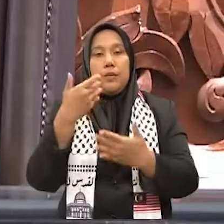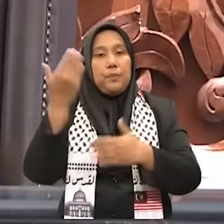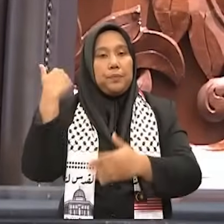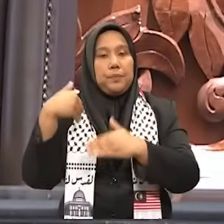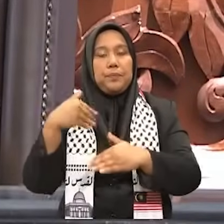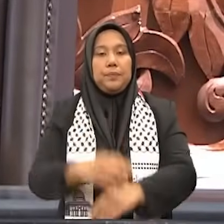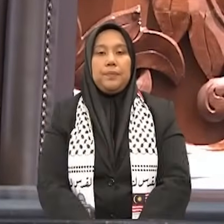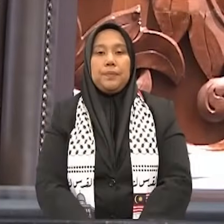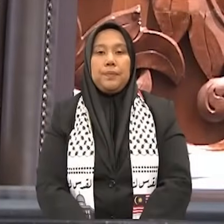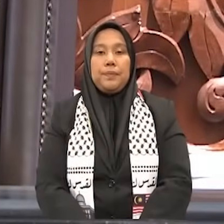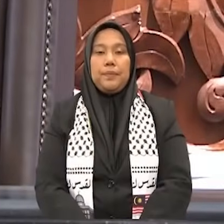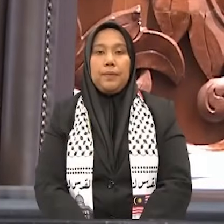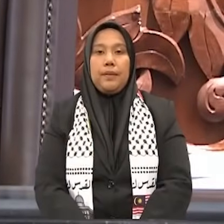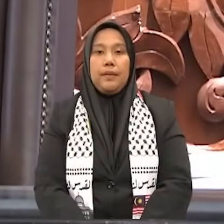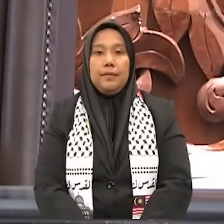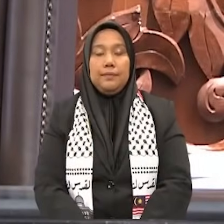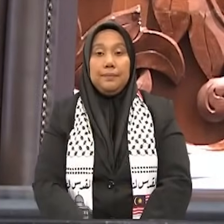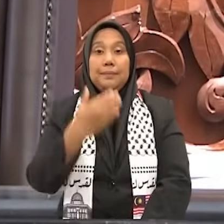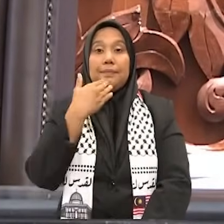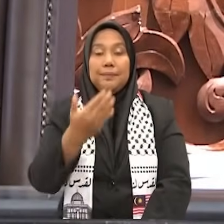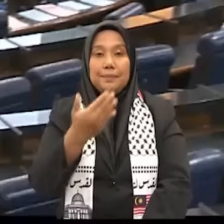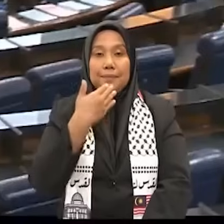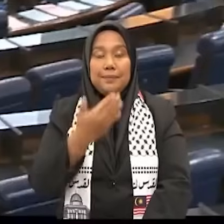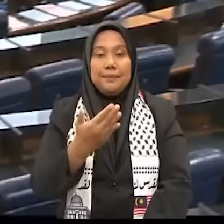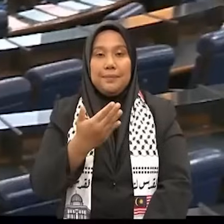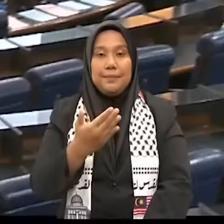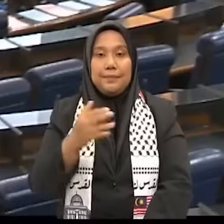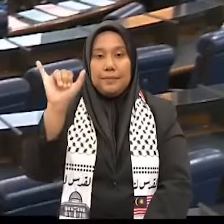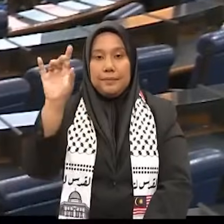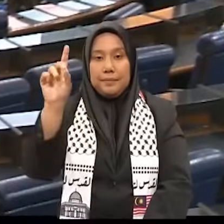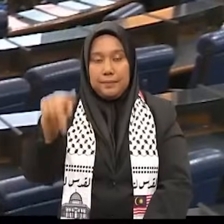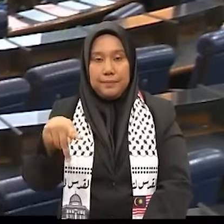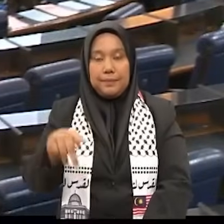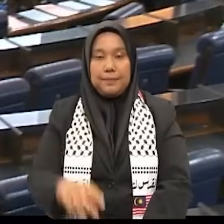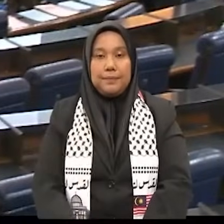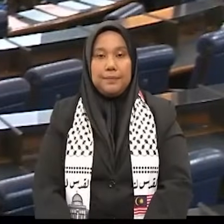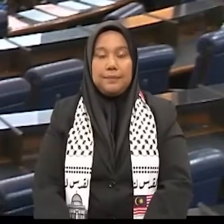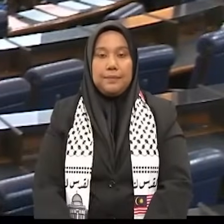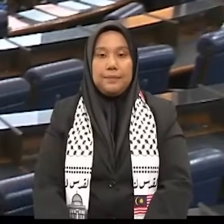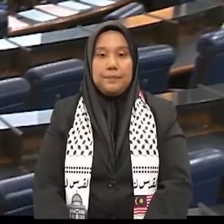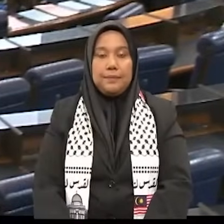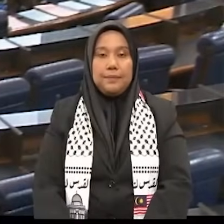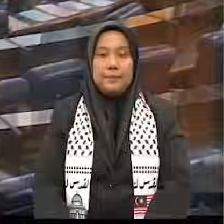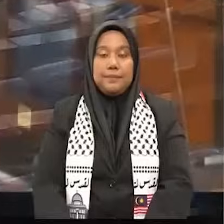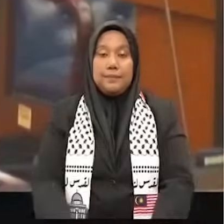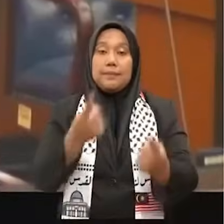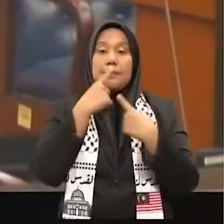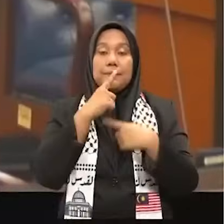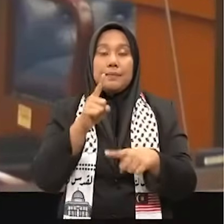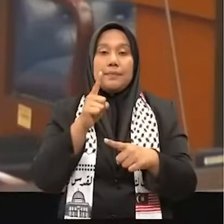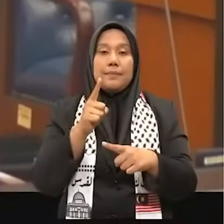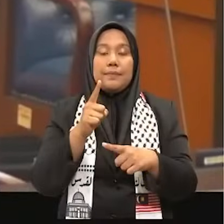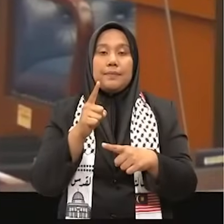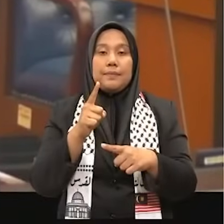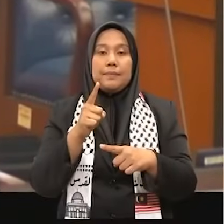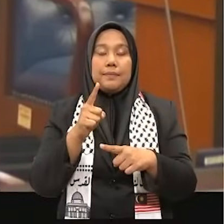Selain Damang Kota. Terima kasih Tuan Yang Dipertua. Saya merujuk jawapan